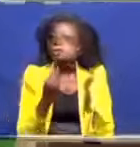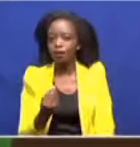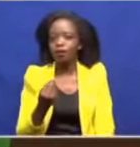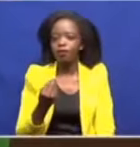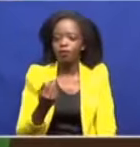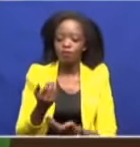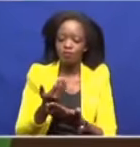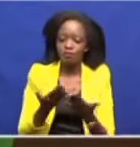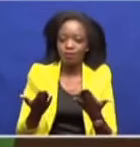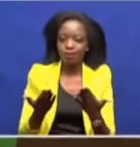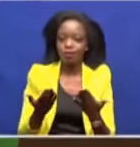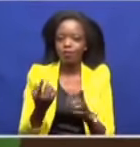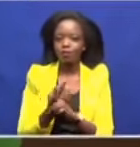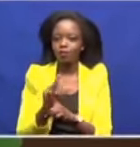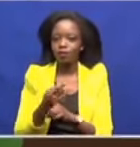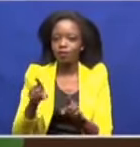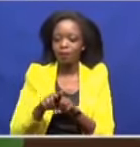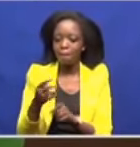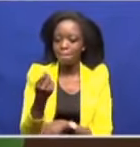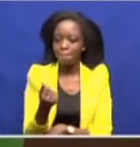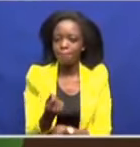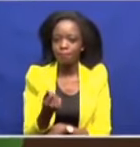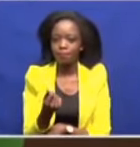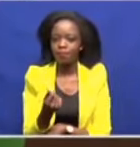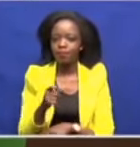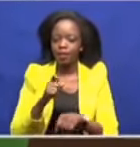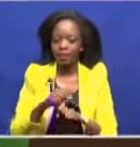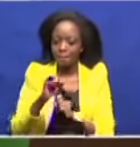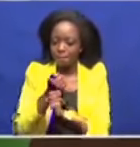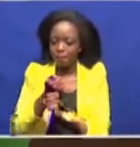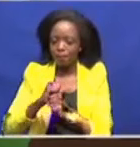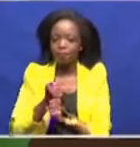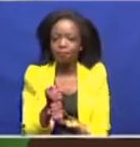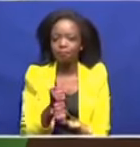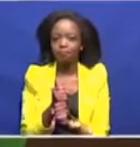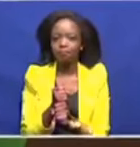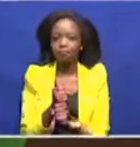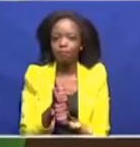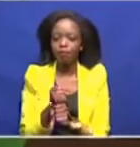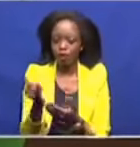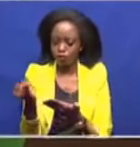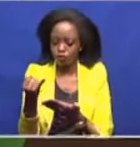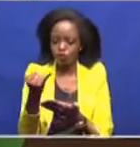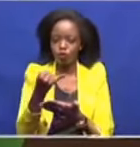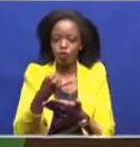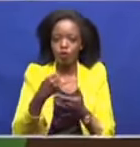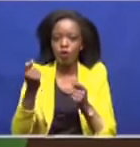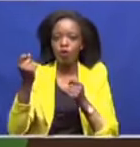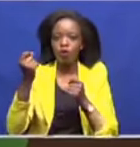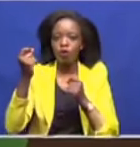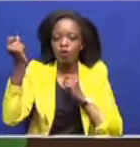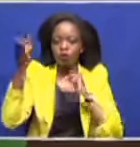Hata zile coins zilipokuwa zinatengenezwa, zilichorwa picha ya